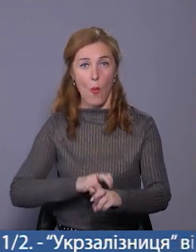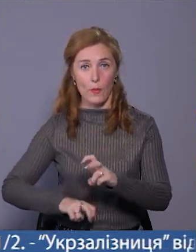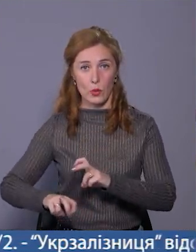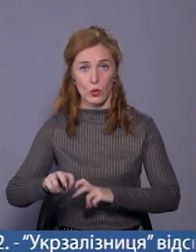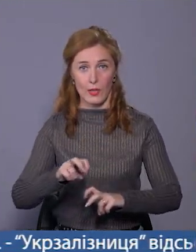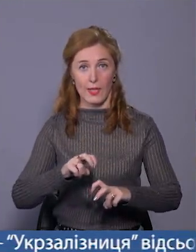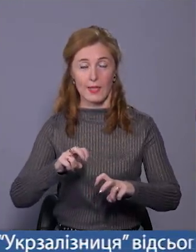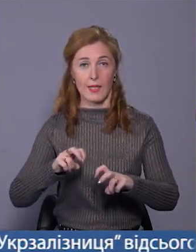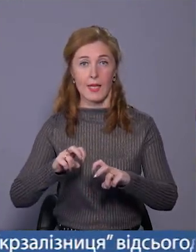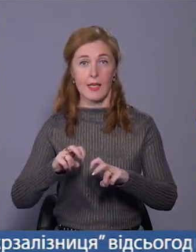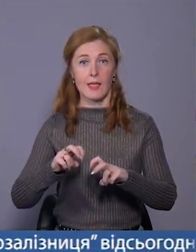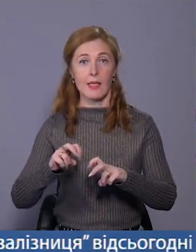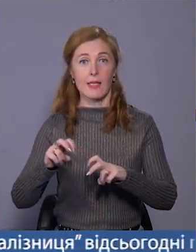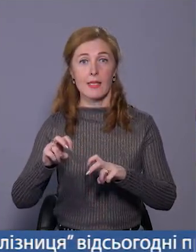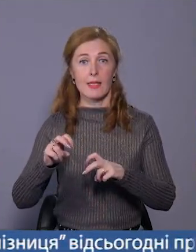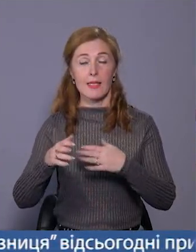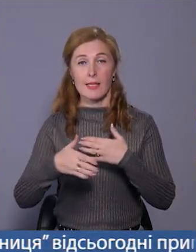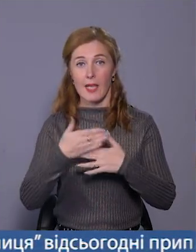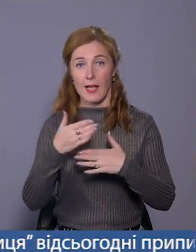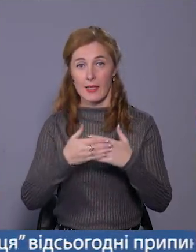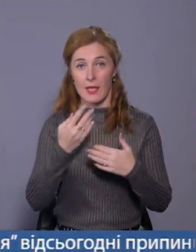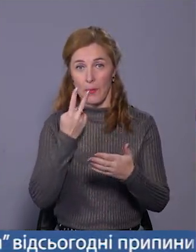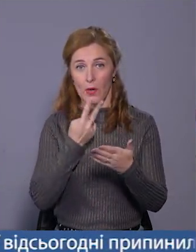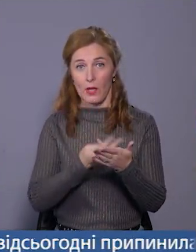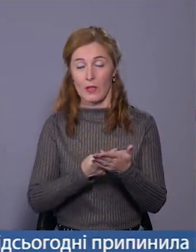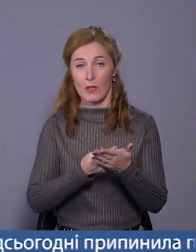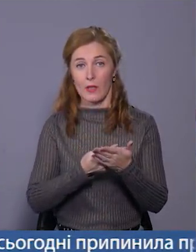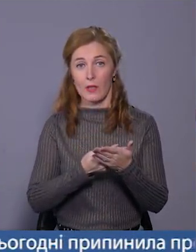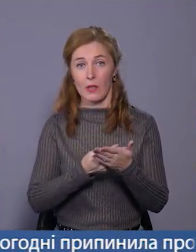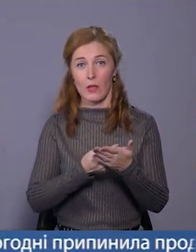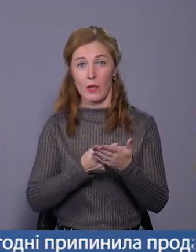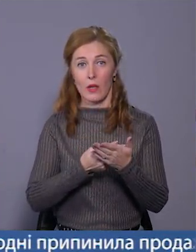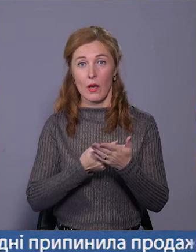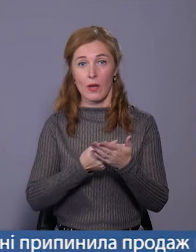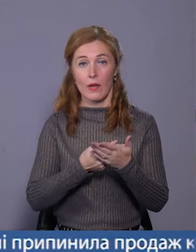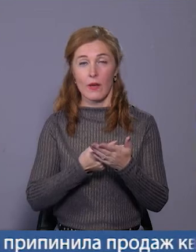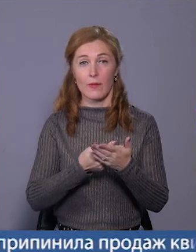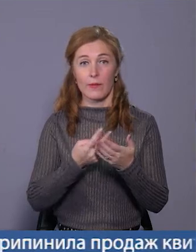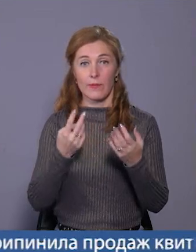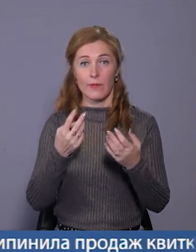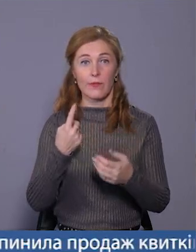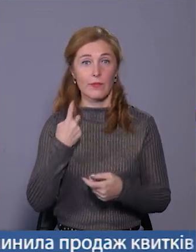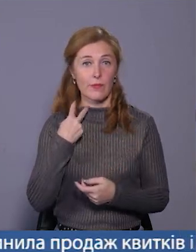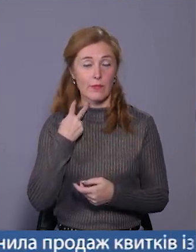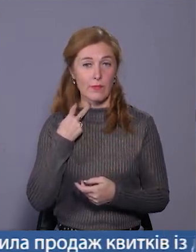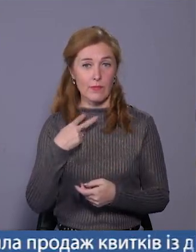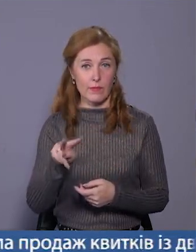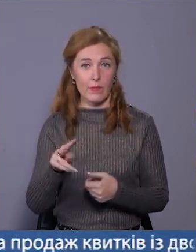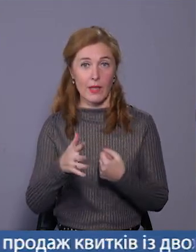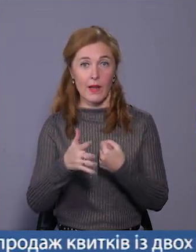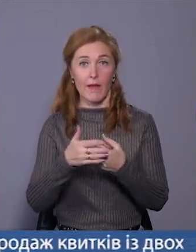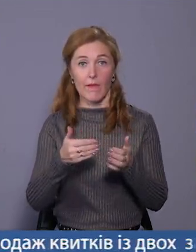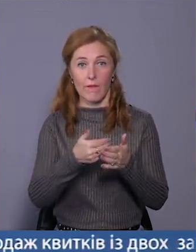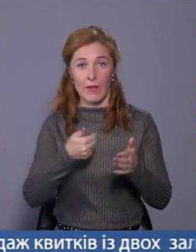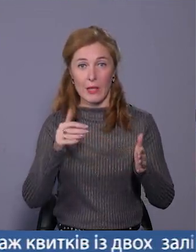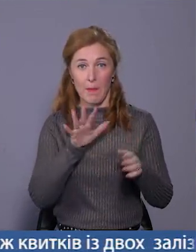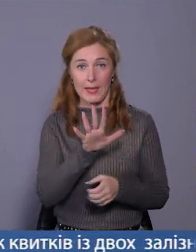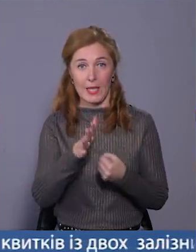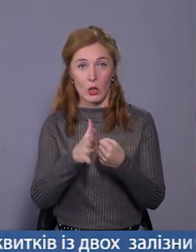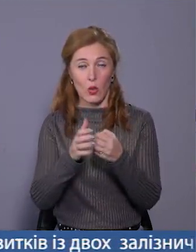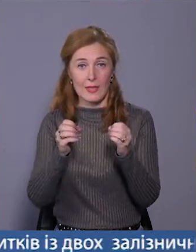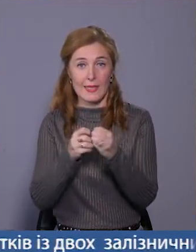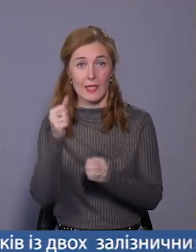Санкція статті передбачає покарання у виді позбавлення волі на строк від 5 до 10 років з конфіскацією майна